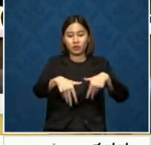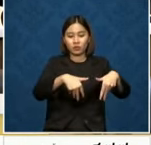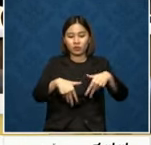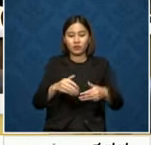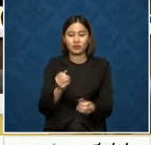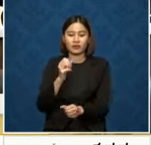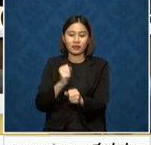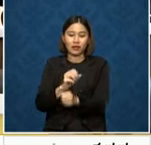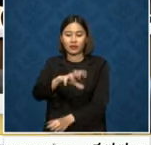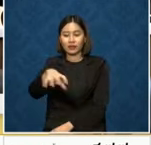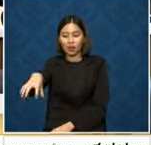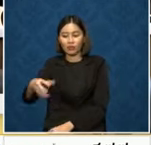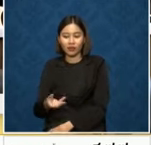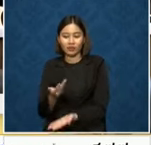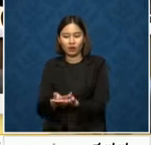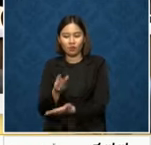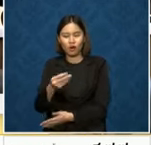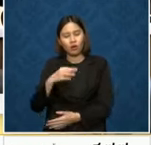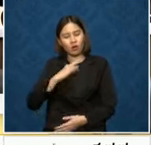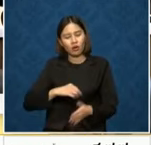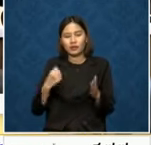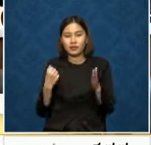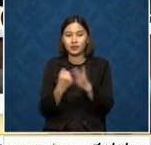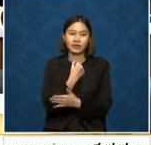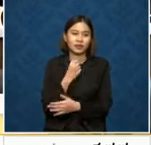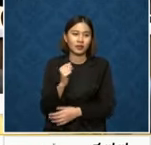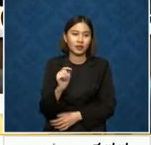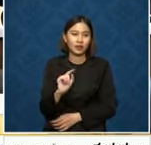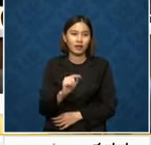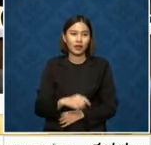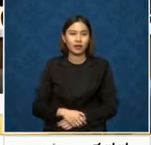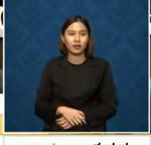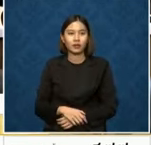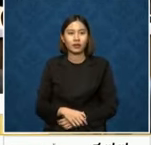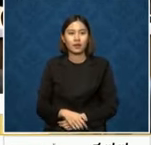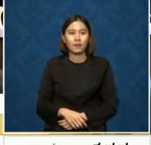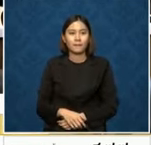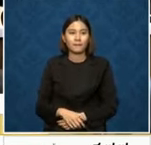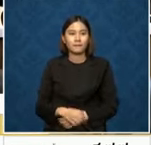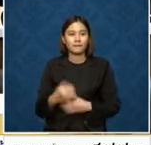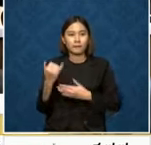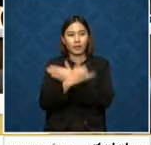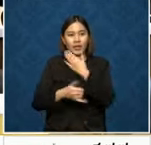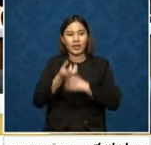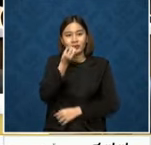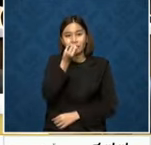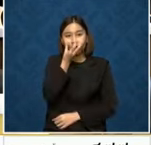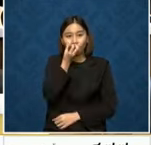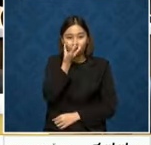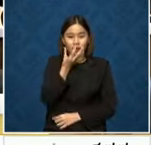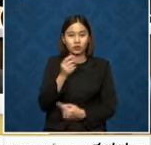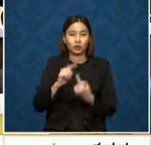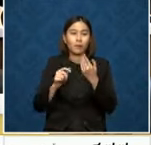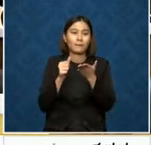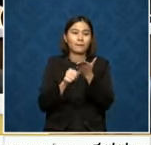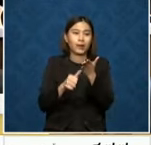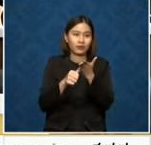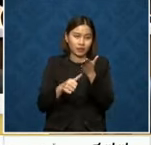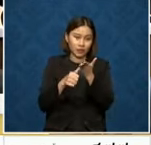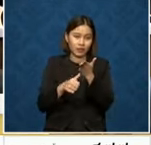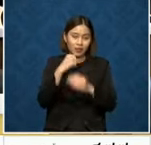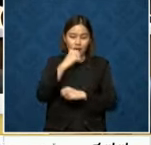ที่ผมเสียดายเหลือเกินอย่างประเทศไต้หวันเนี่ยเฉพาะภาษี